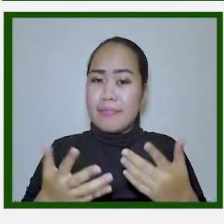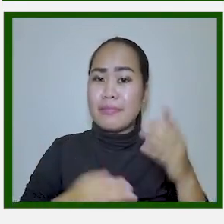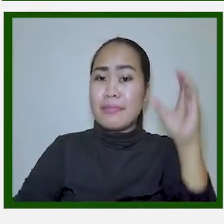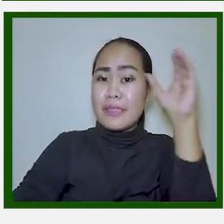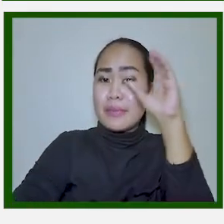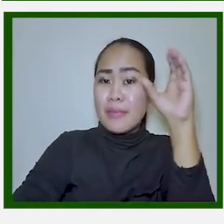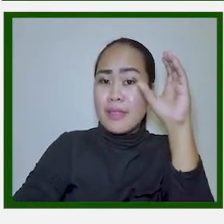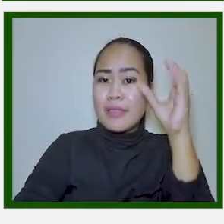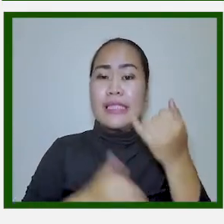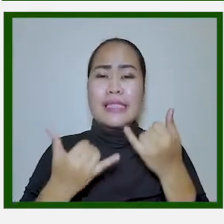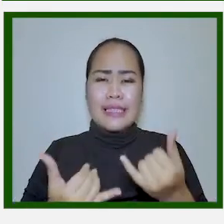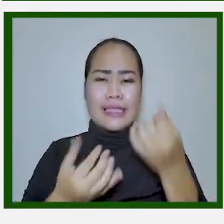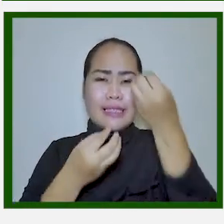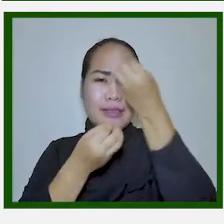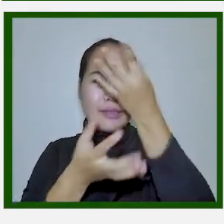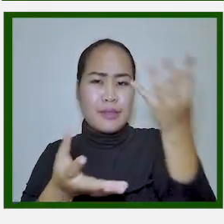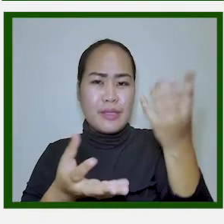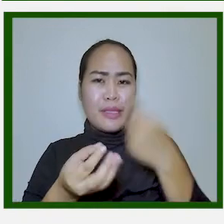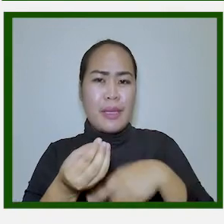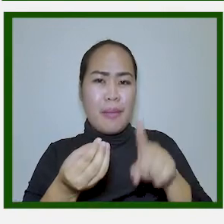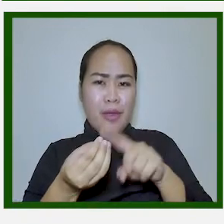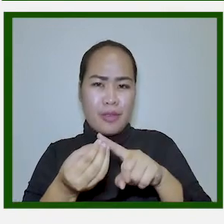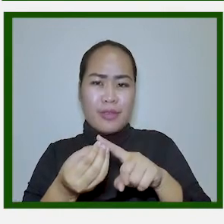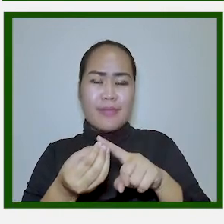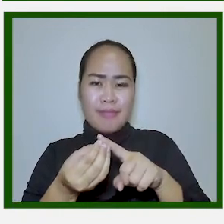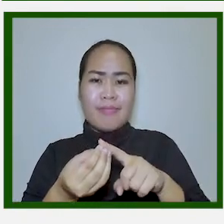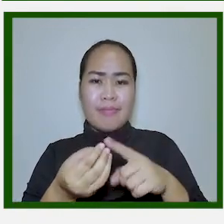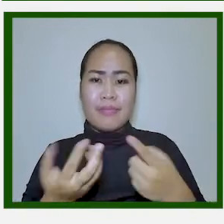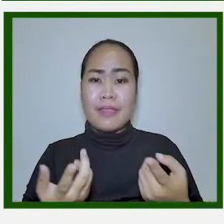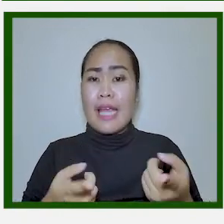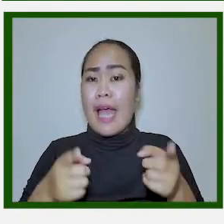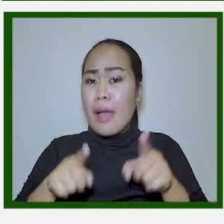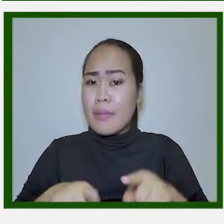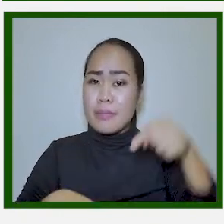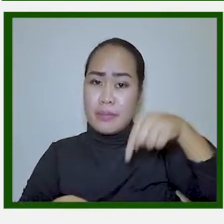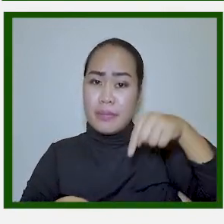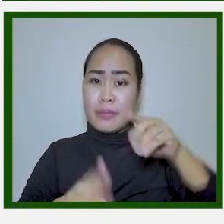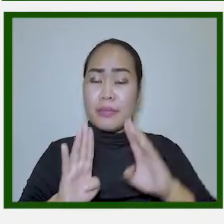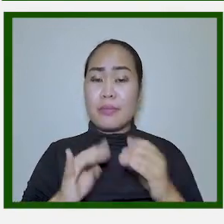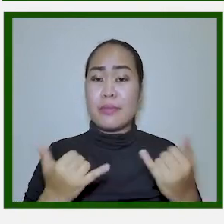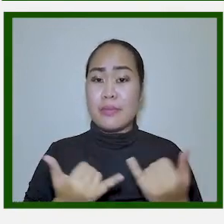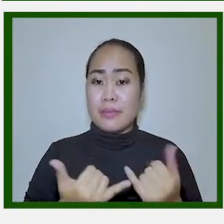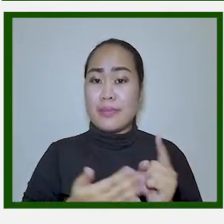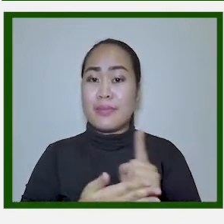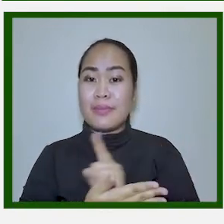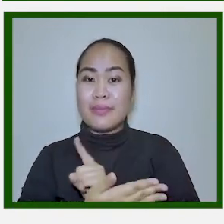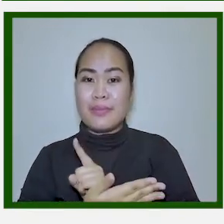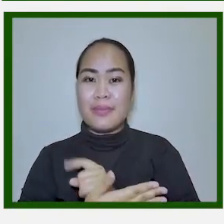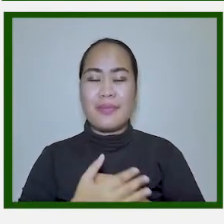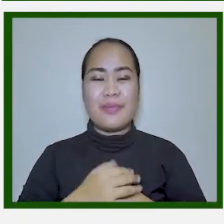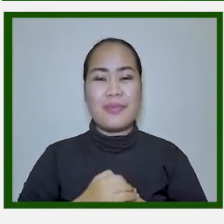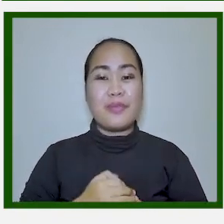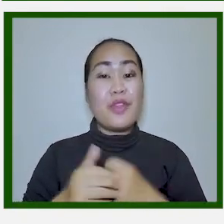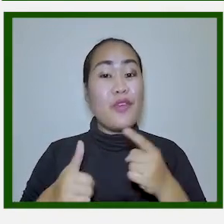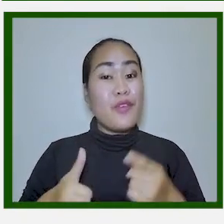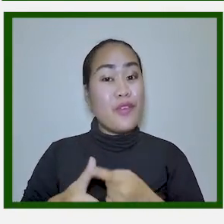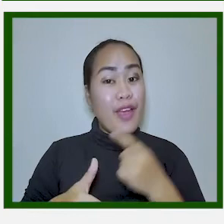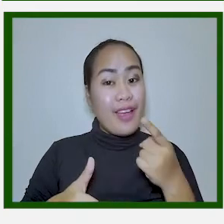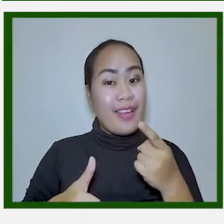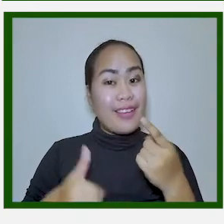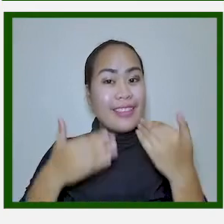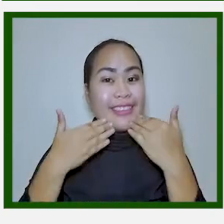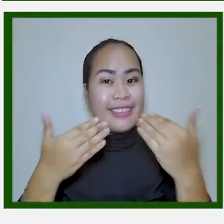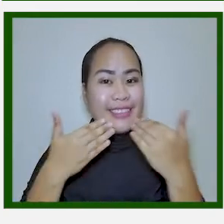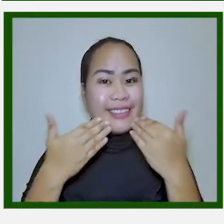ibang kaganapan, no, dito po sa ating barangay nitong nakaraang linggo. So unang-una, maraming salamat po sa lahat po ng ating